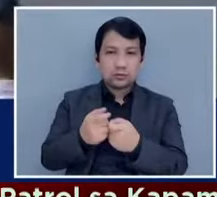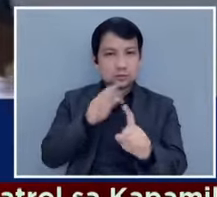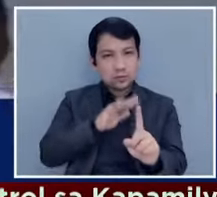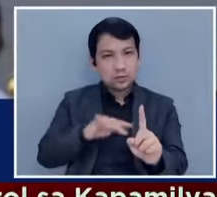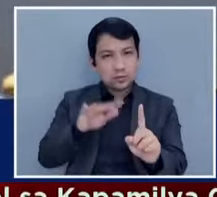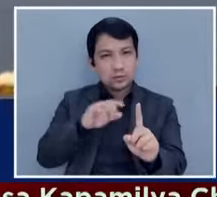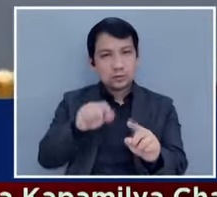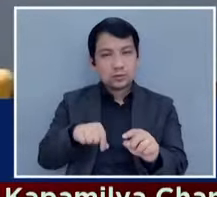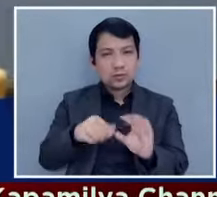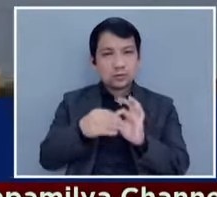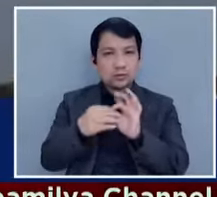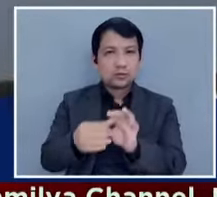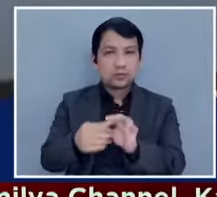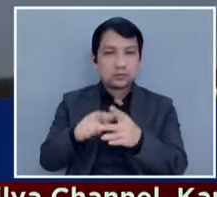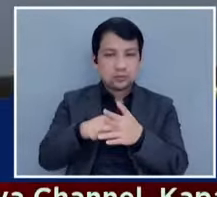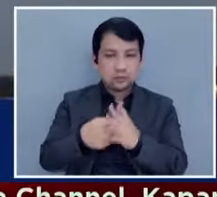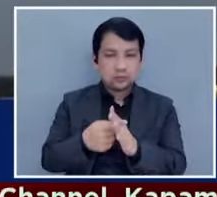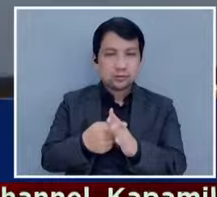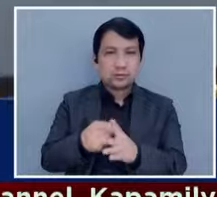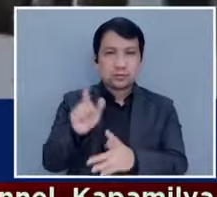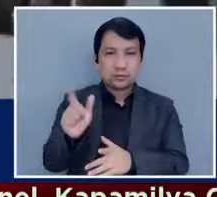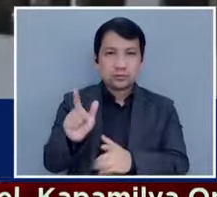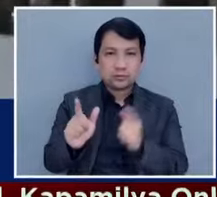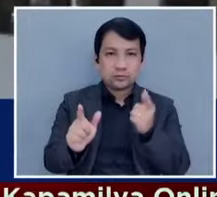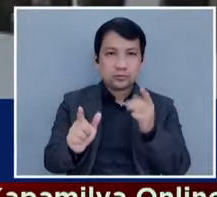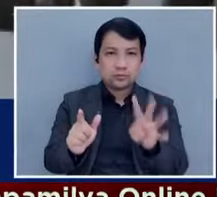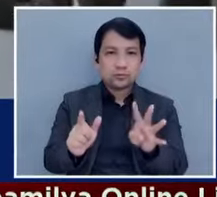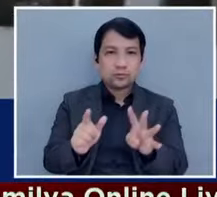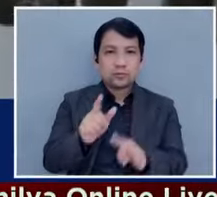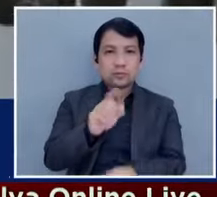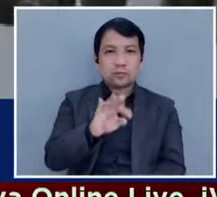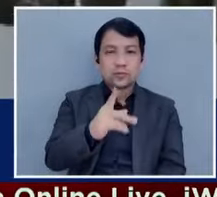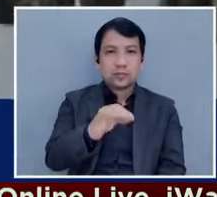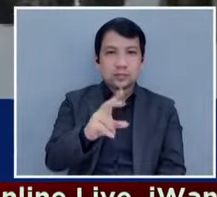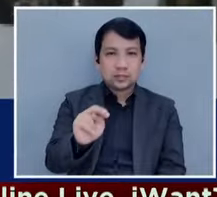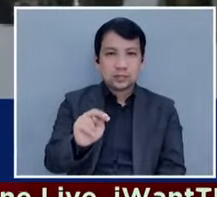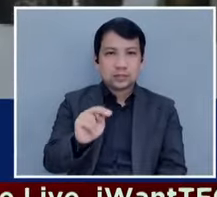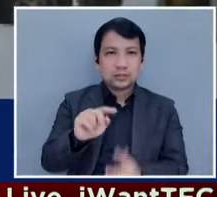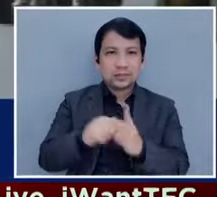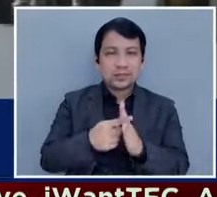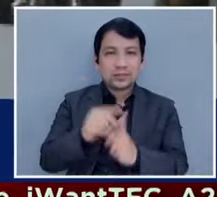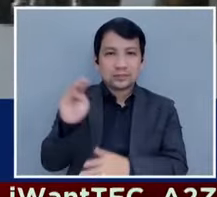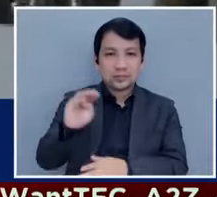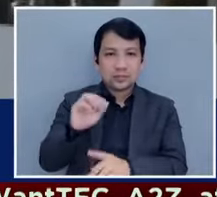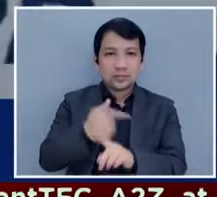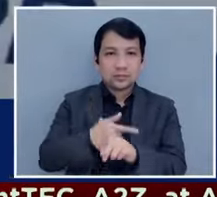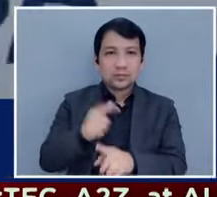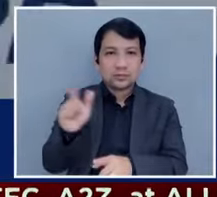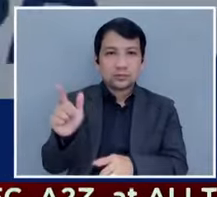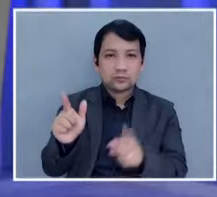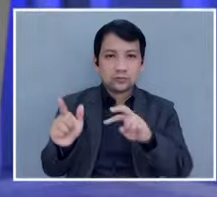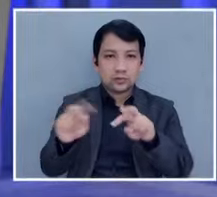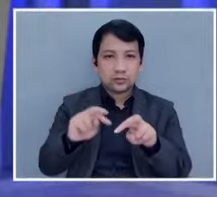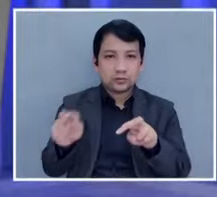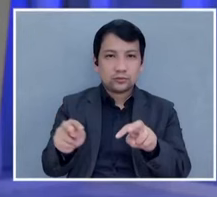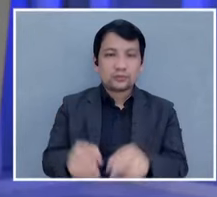observers. Magsisimula ang 2024 balikatan exercises sa Lunes, April 22.